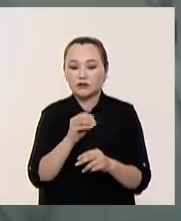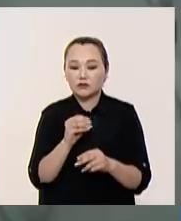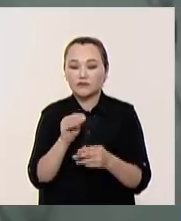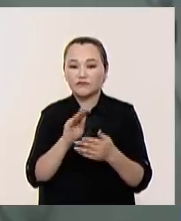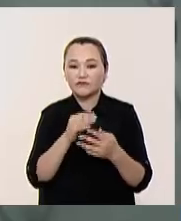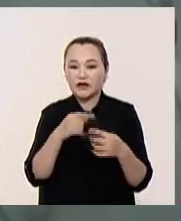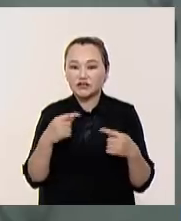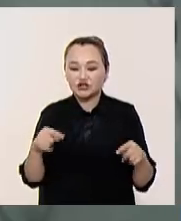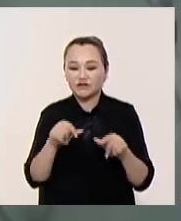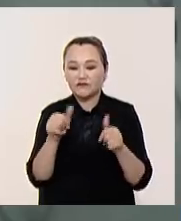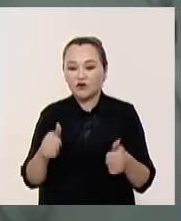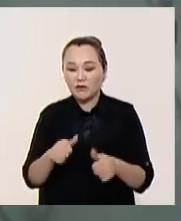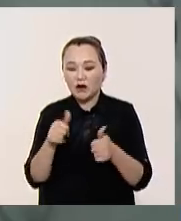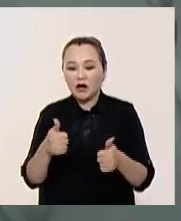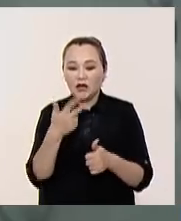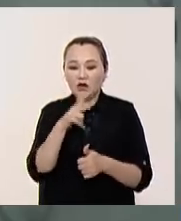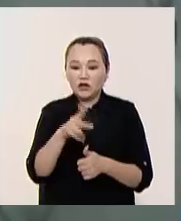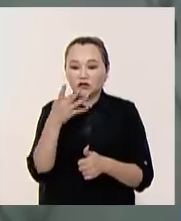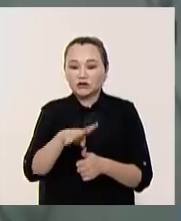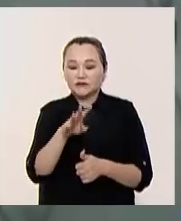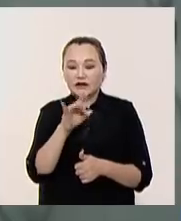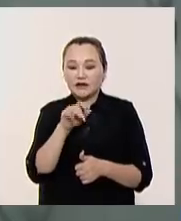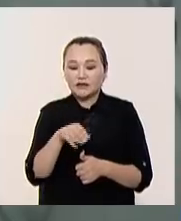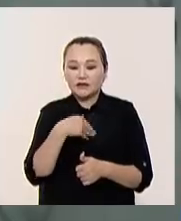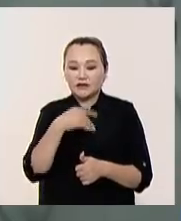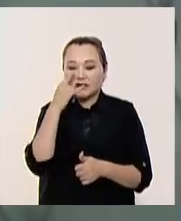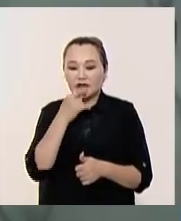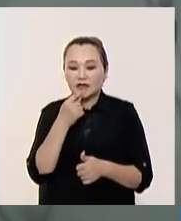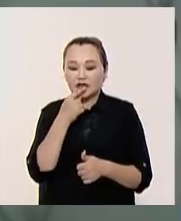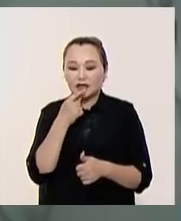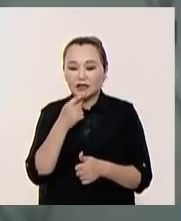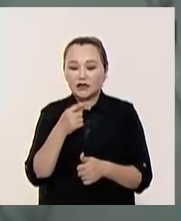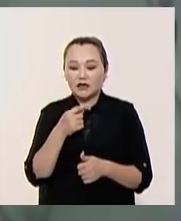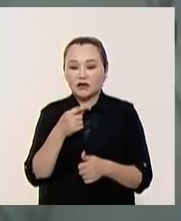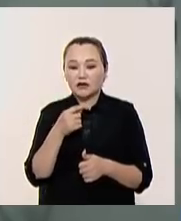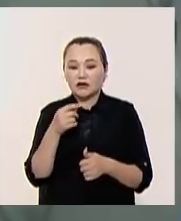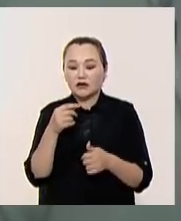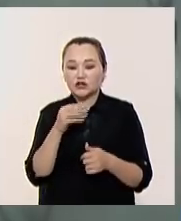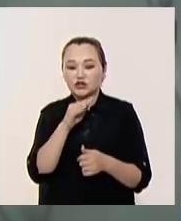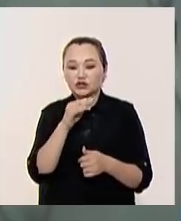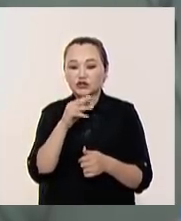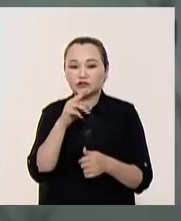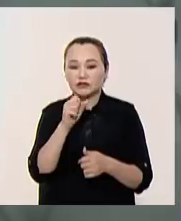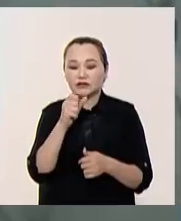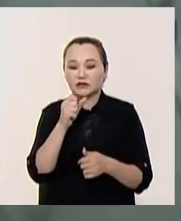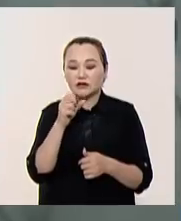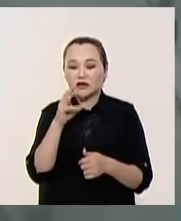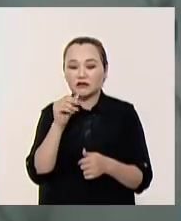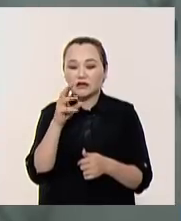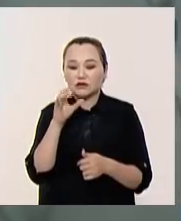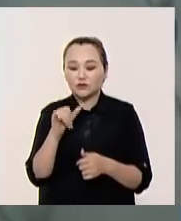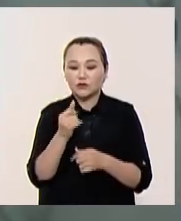в различных вариантах, в трех-четырех вариантах. Например, казах тілін білуге ждахаттанам. Ждахаттану пишется